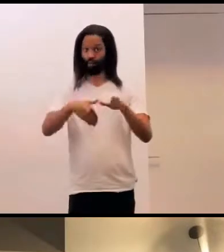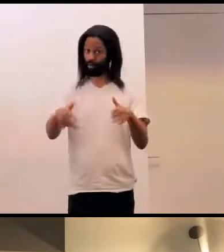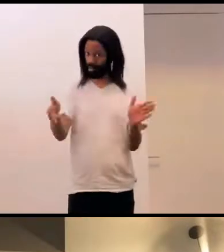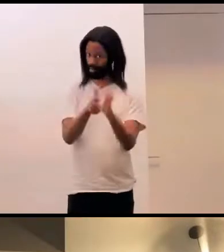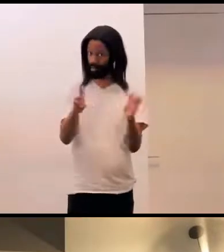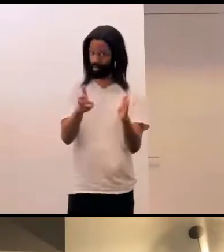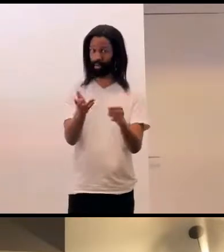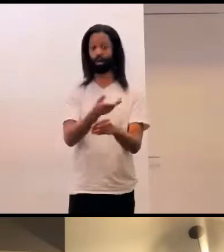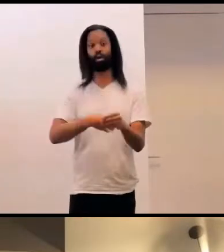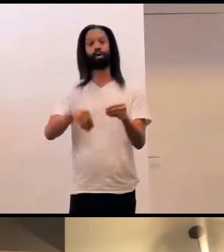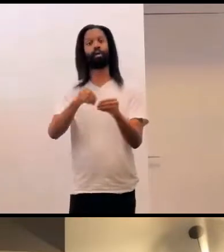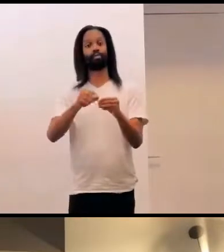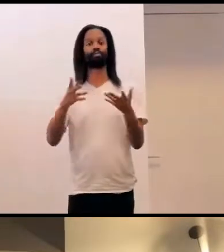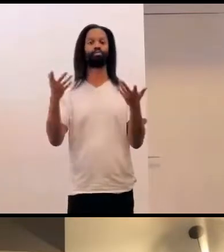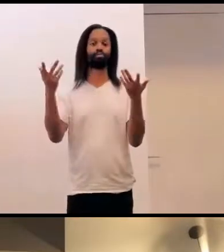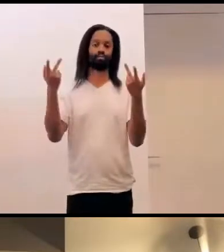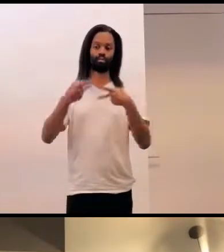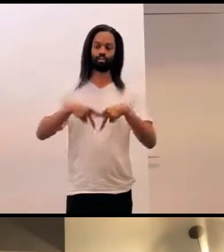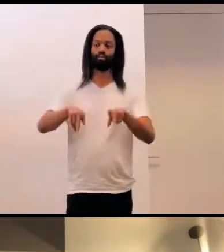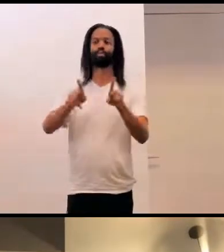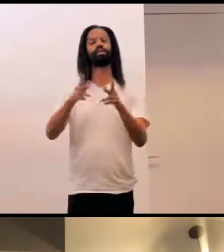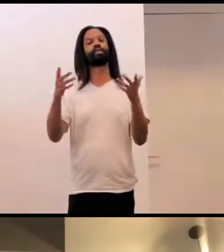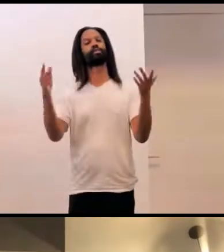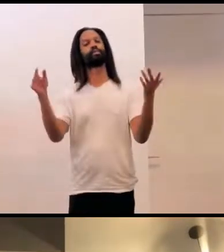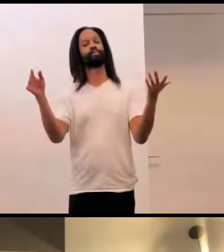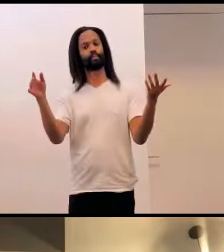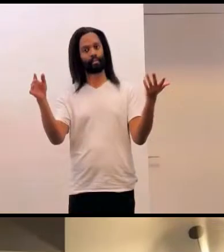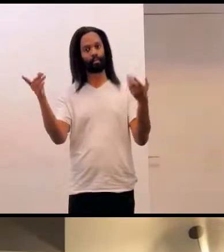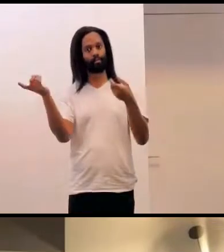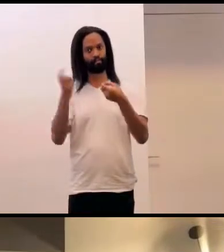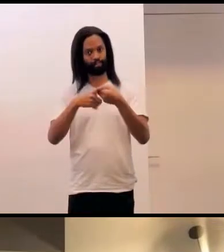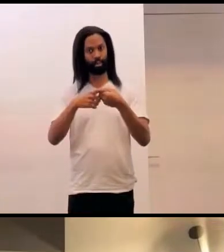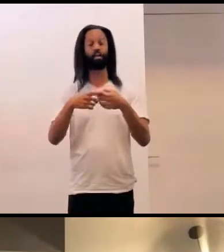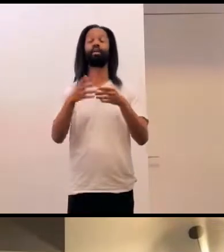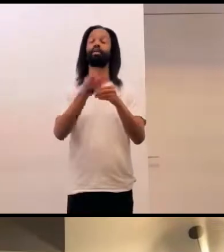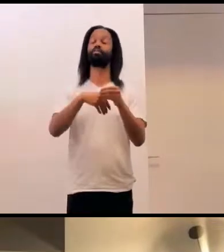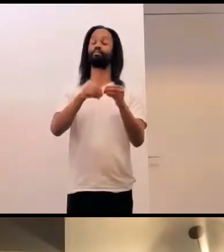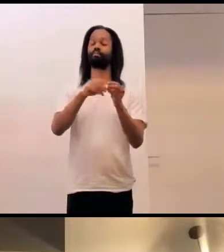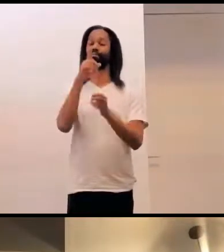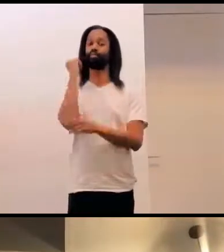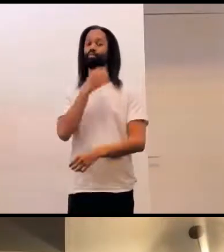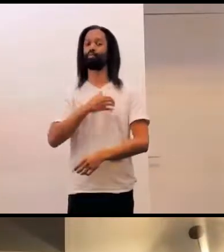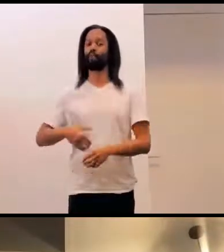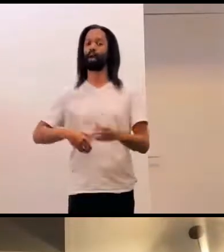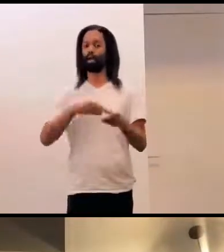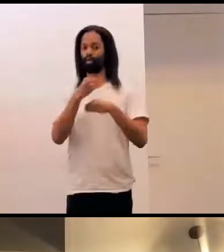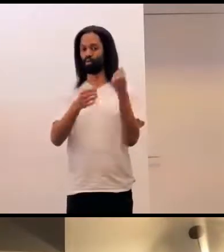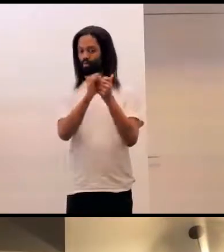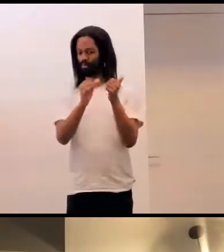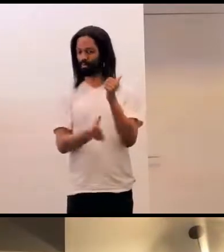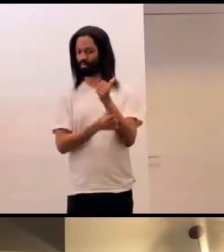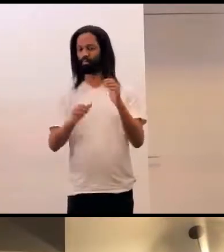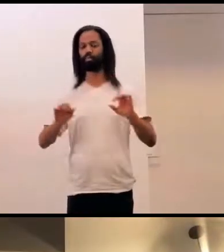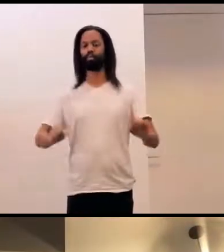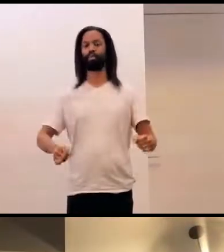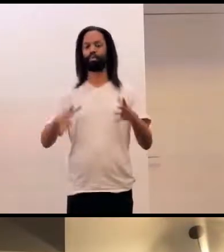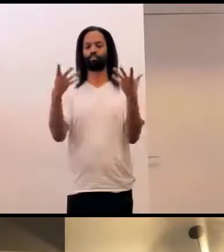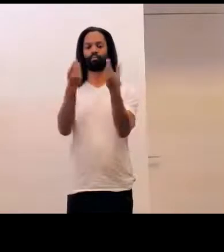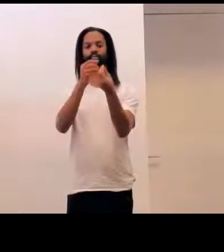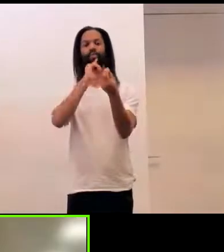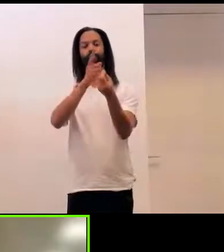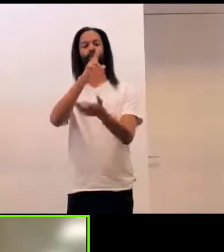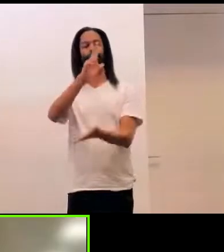autoriser l'adhésion, d'autoriser M. le maire ou son représentant à signer la convention de groupement de commandes et les